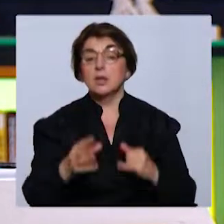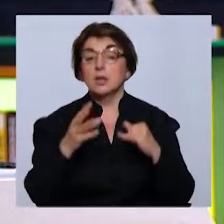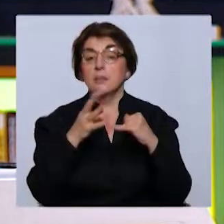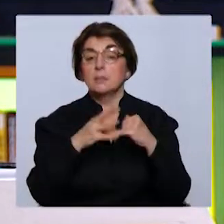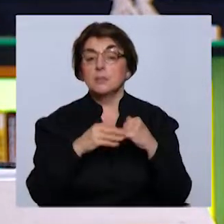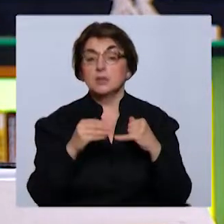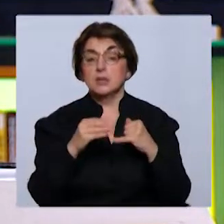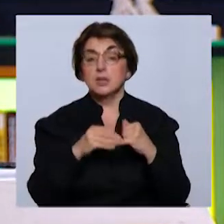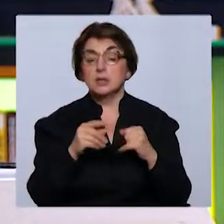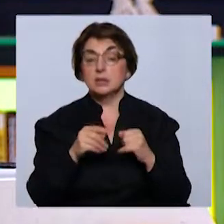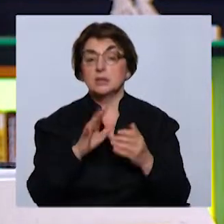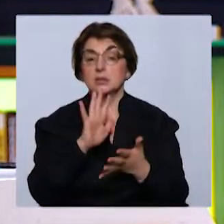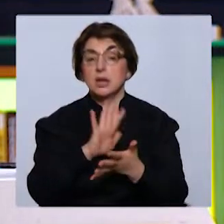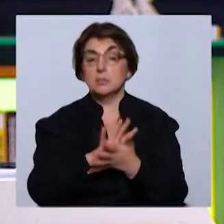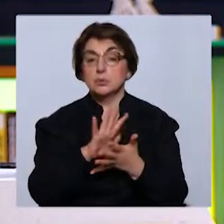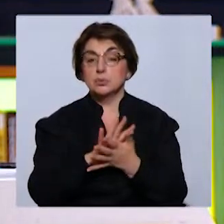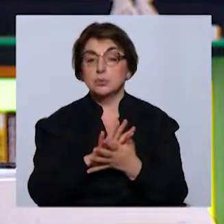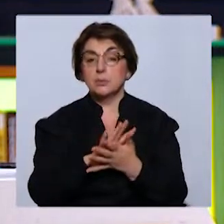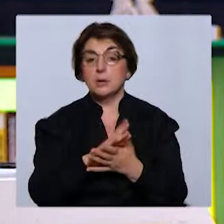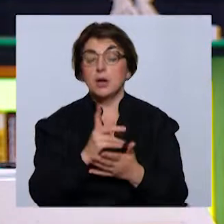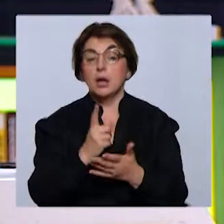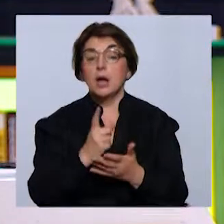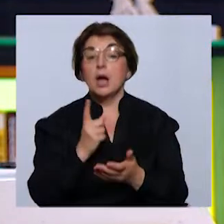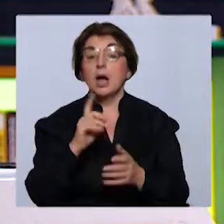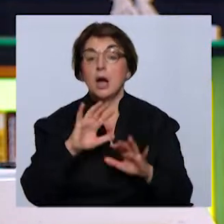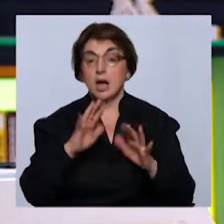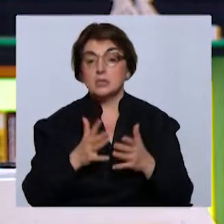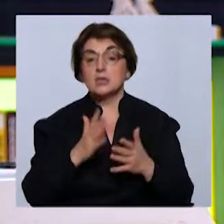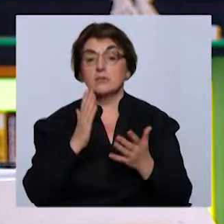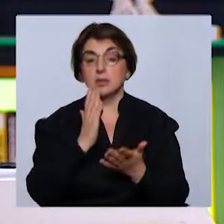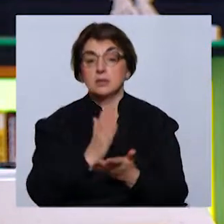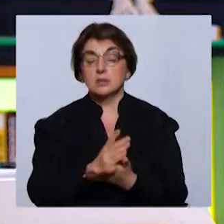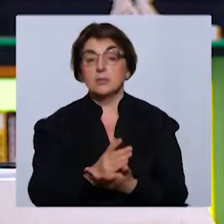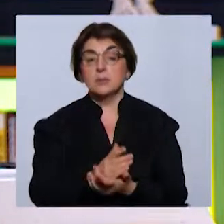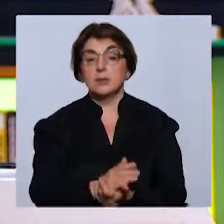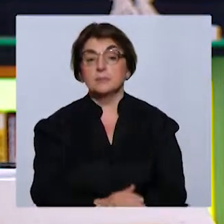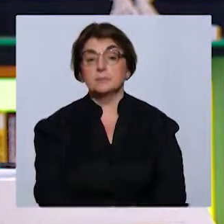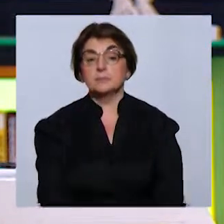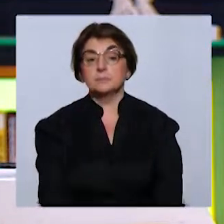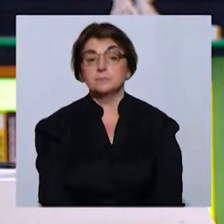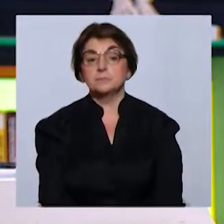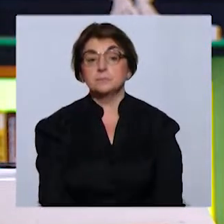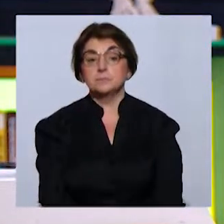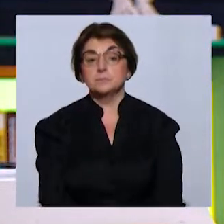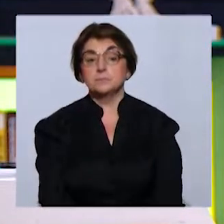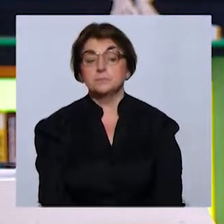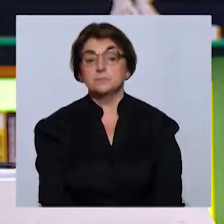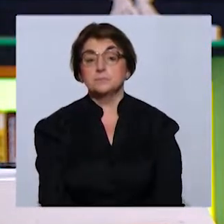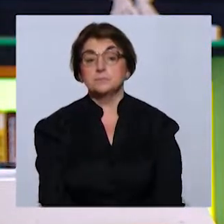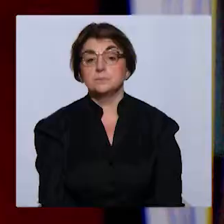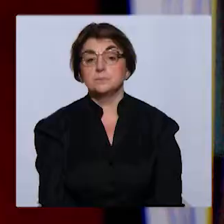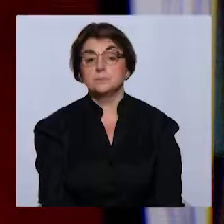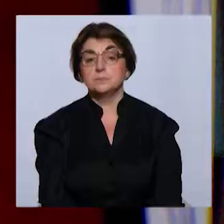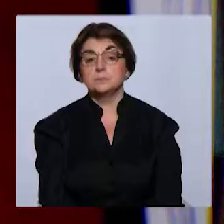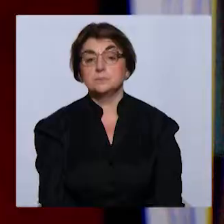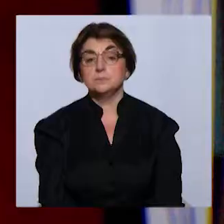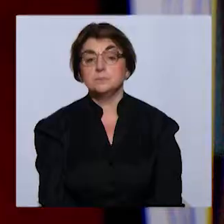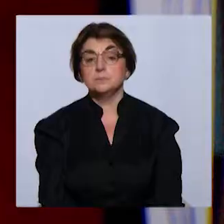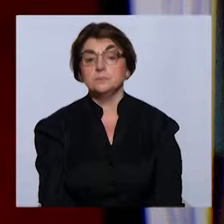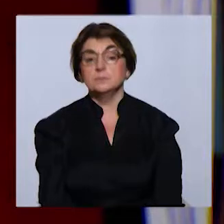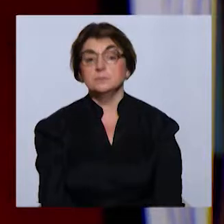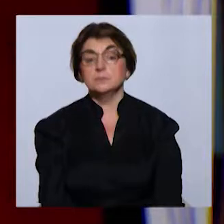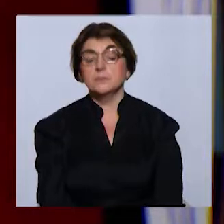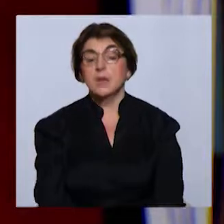ნიადაგის დაბინძურება რა თქმა უნდა ასევე ხდება იმ ესე იგი იმ